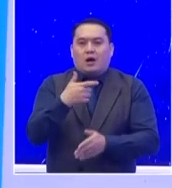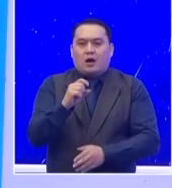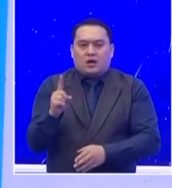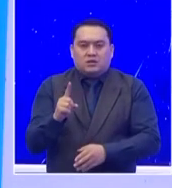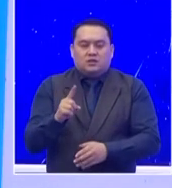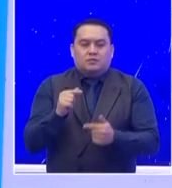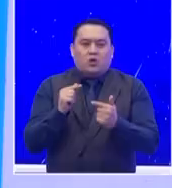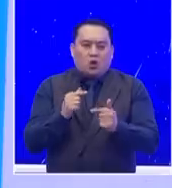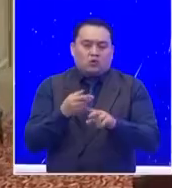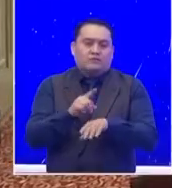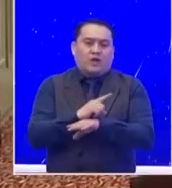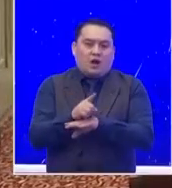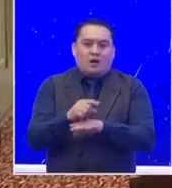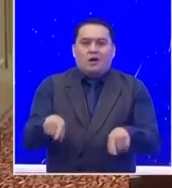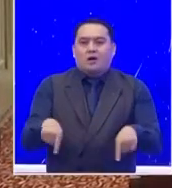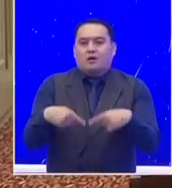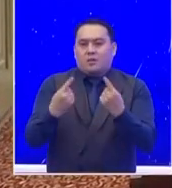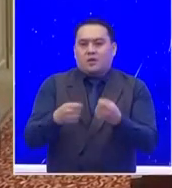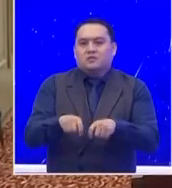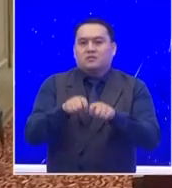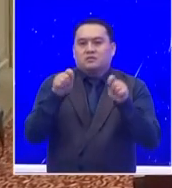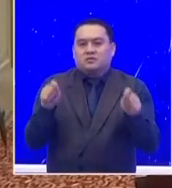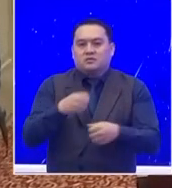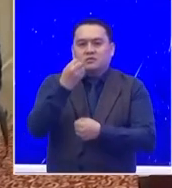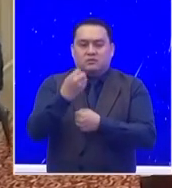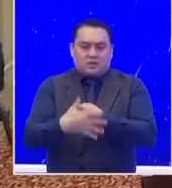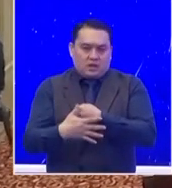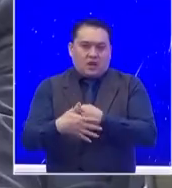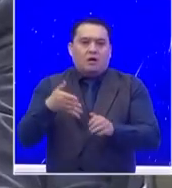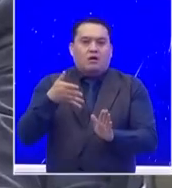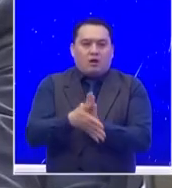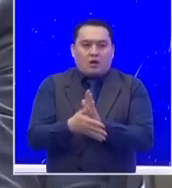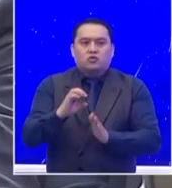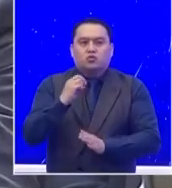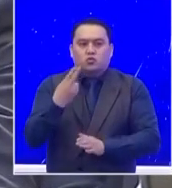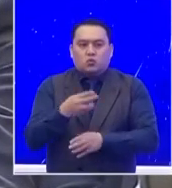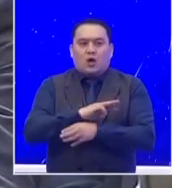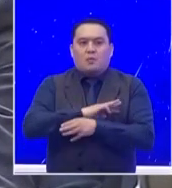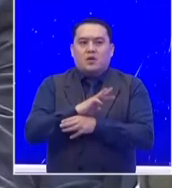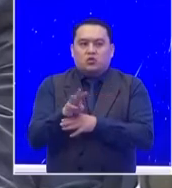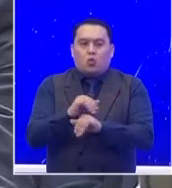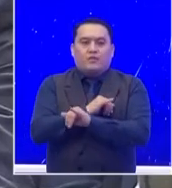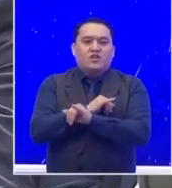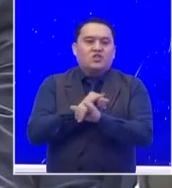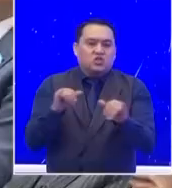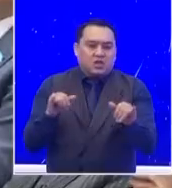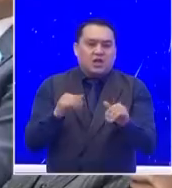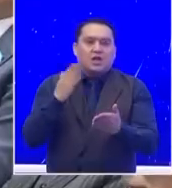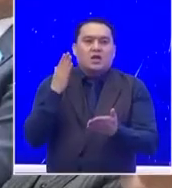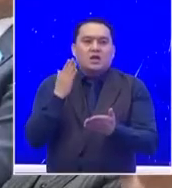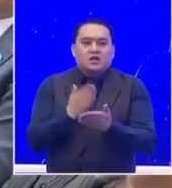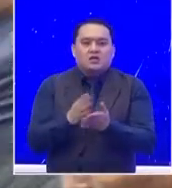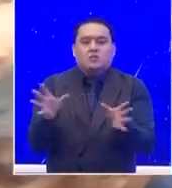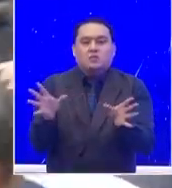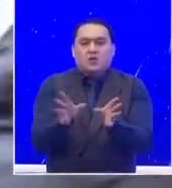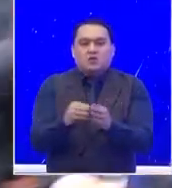угарного газа. Открываются реабилитационные центры для детей-инвалидов. Расходы на их социальное обеспечение увеличены. Однако вместе с